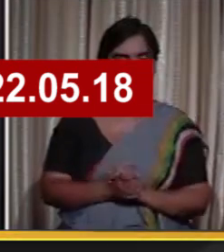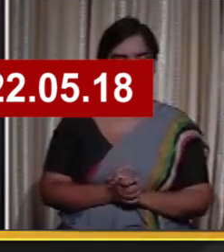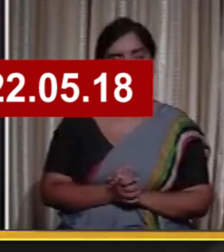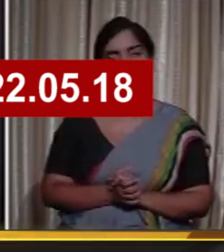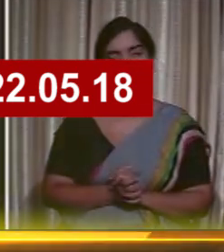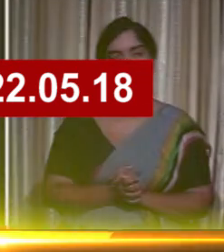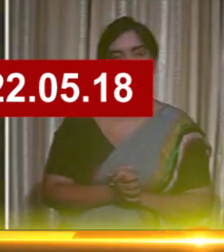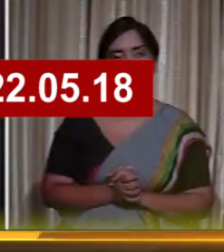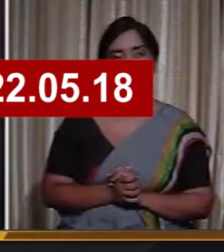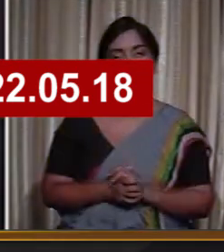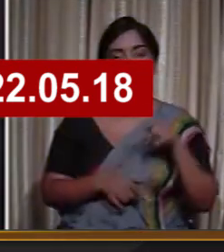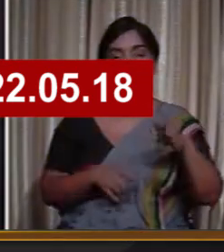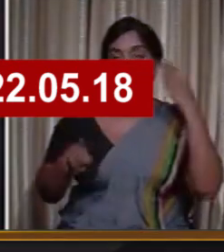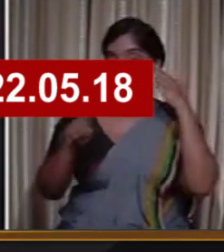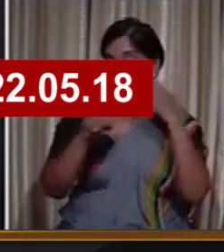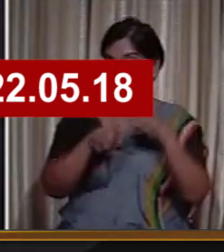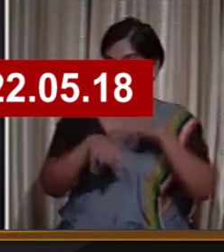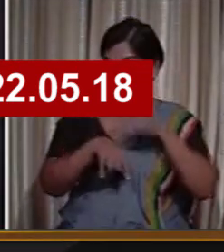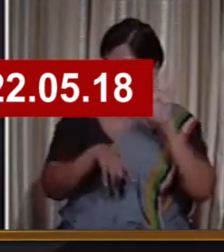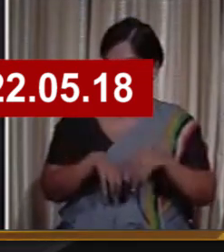garu niyojya katana ekatuwa me siddiya siddha wena dawase